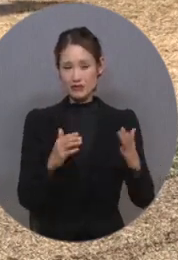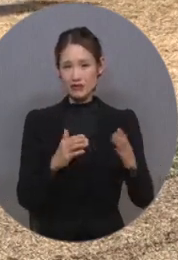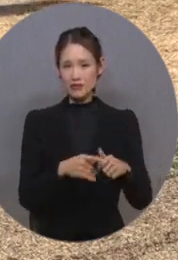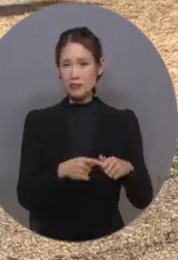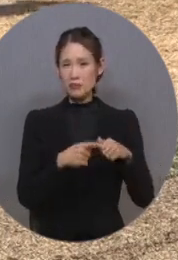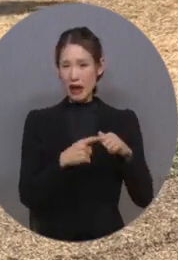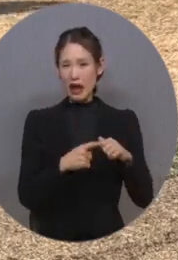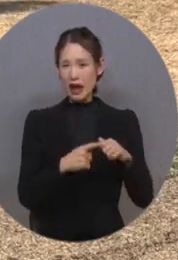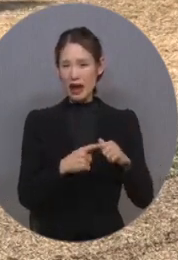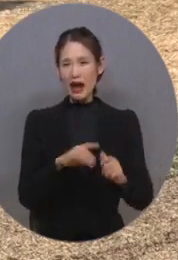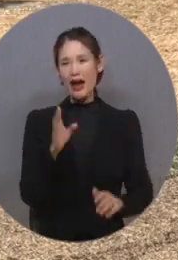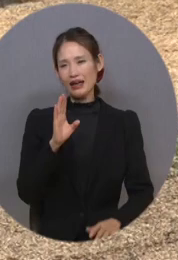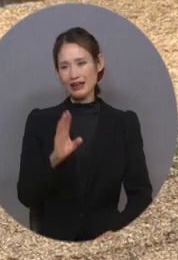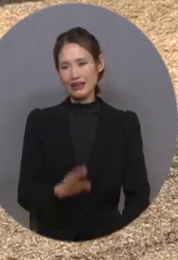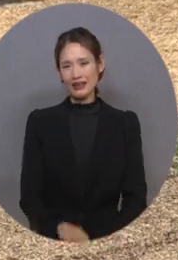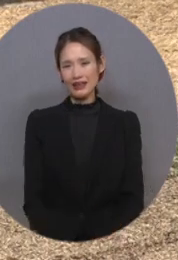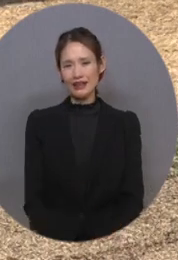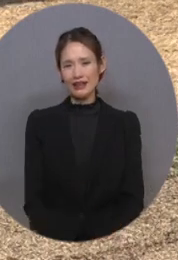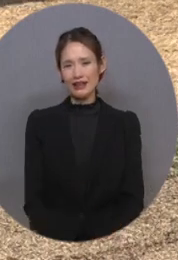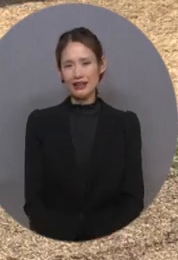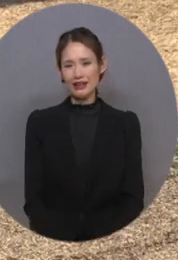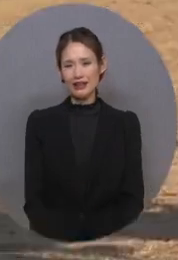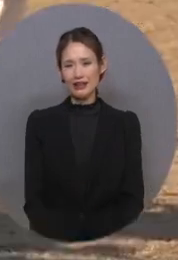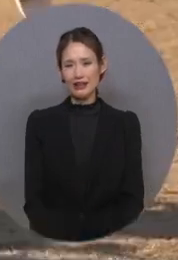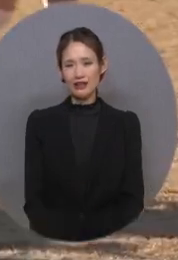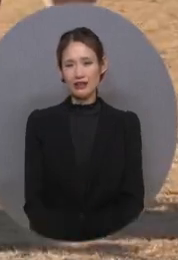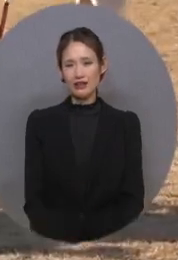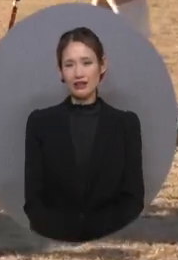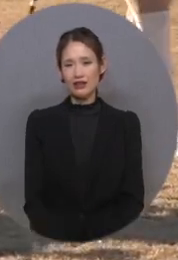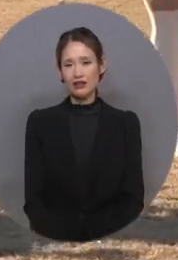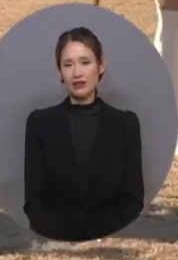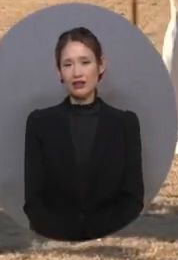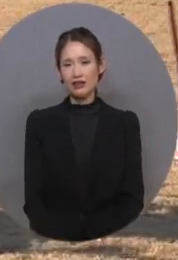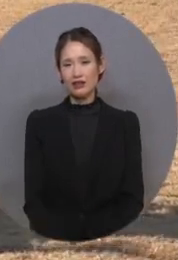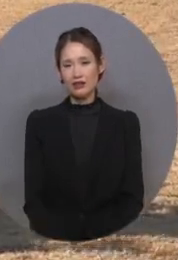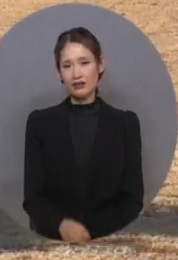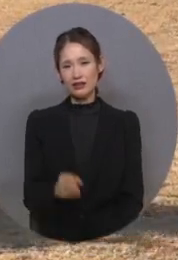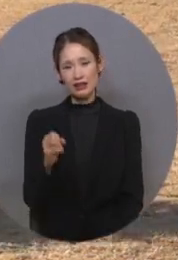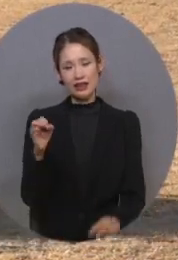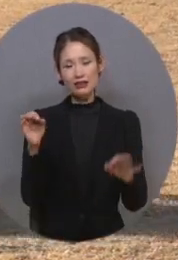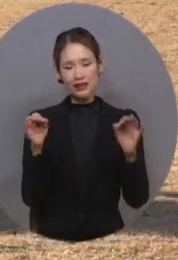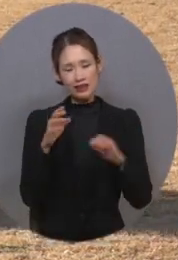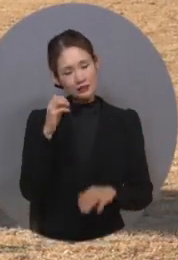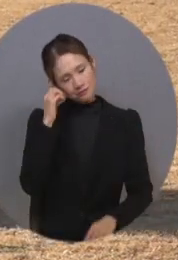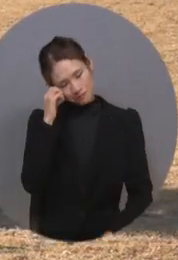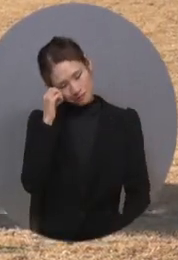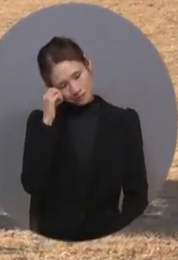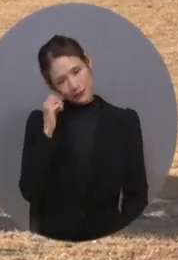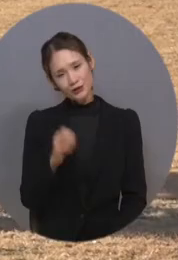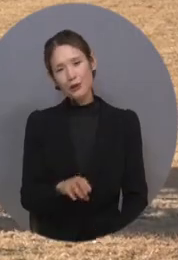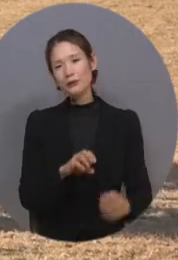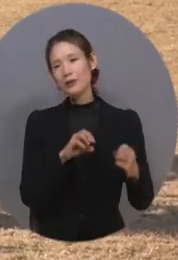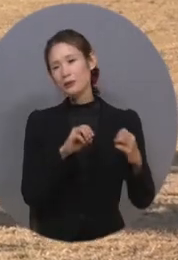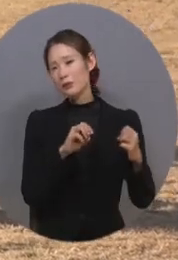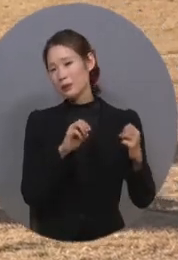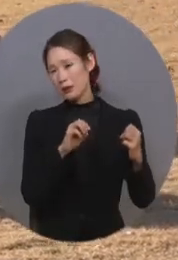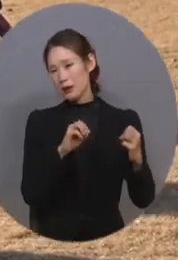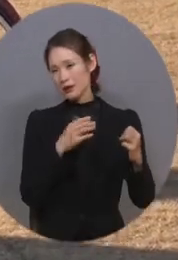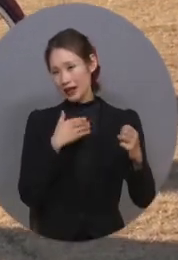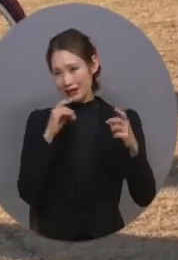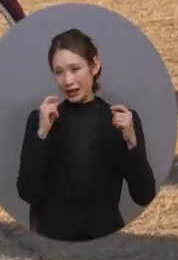하는 거 아니요? 그러게. 말이 맞아. 어? 나 이제 여기서 좀 자고 있을게. 얘기 다 하면 깨워줘. 나 좀 자고